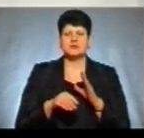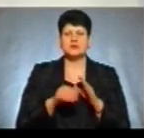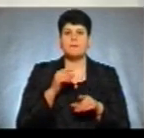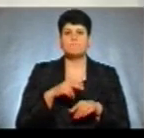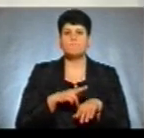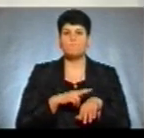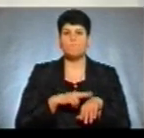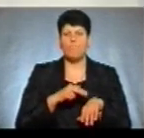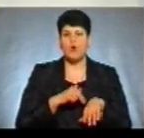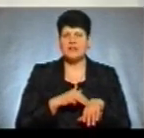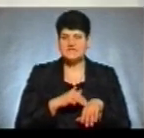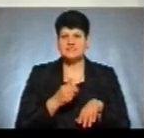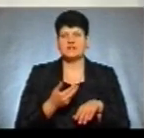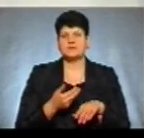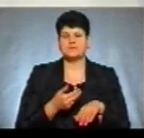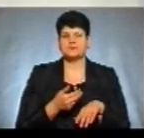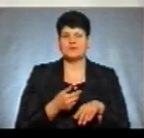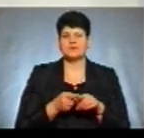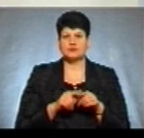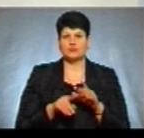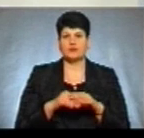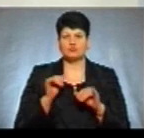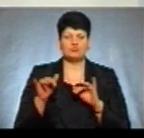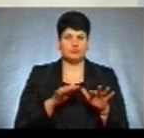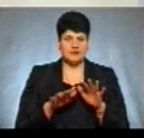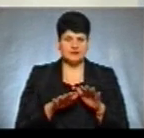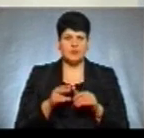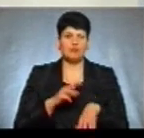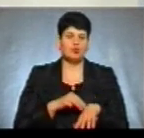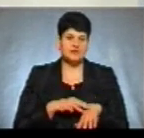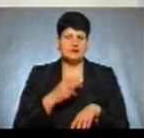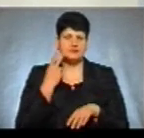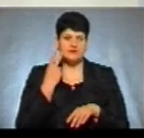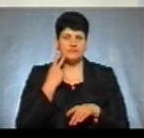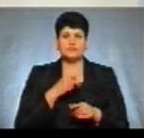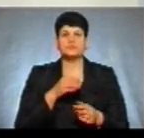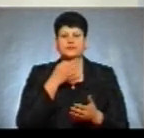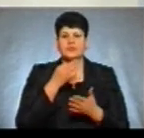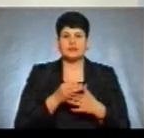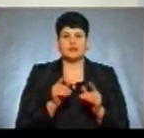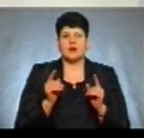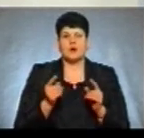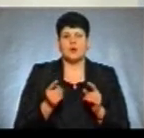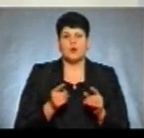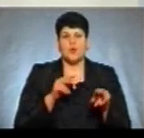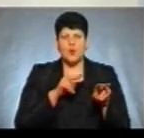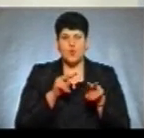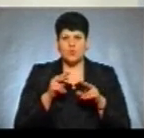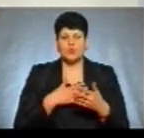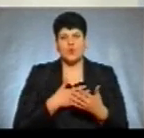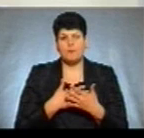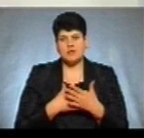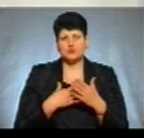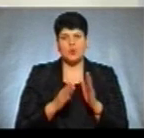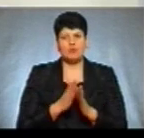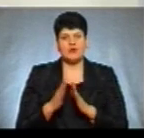В першу чергу поліція, як і завжди, відповідає за охорону громадського порядку під час довиборчий